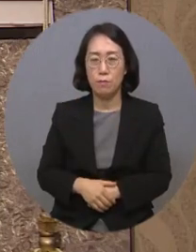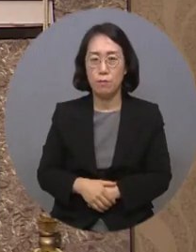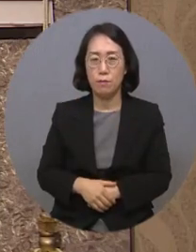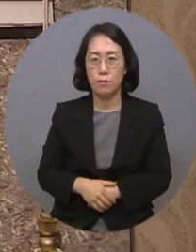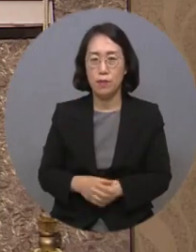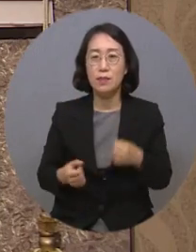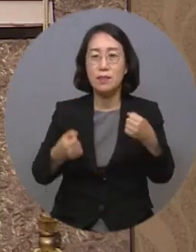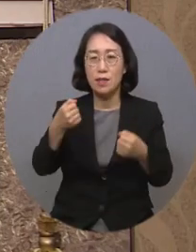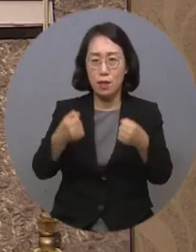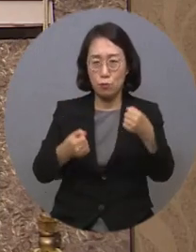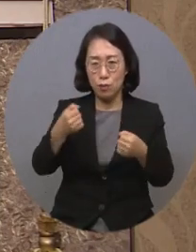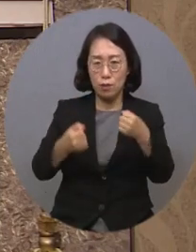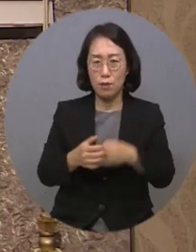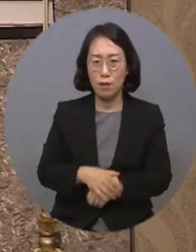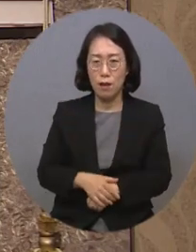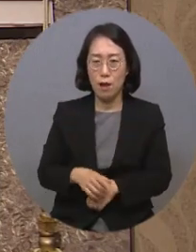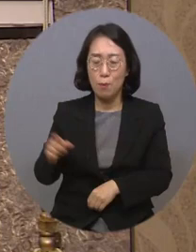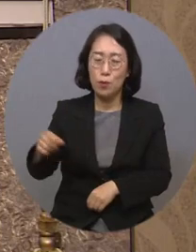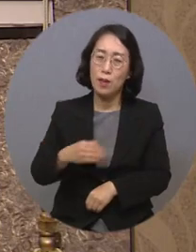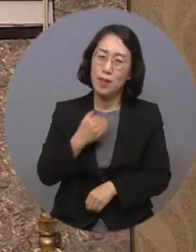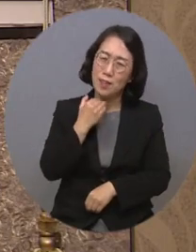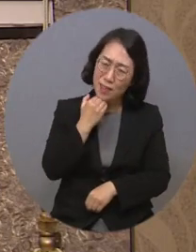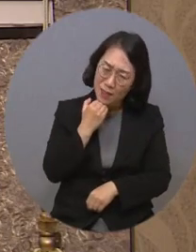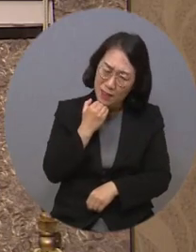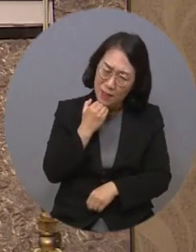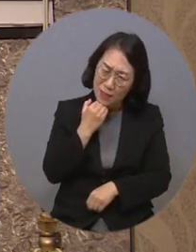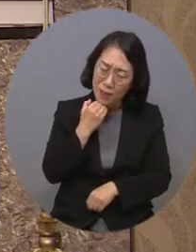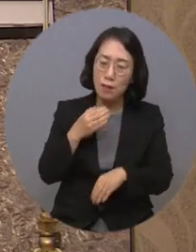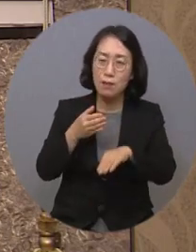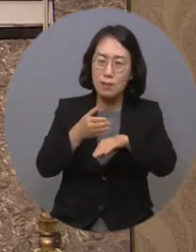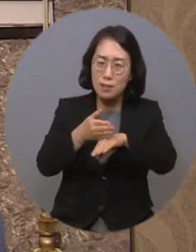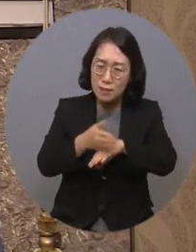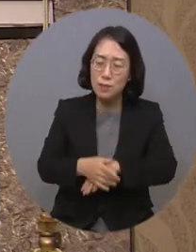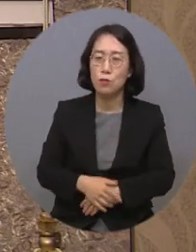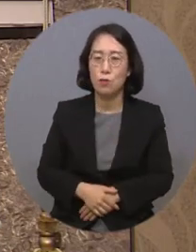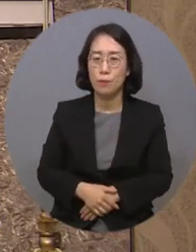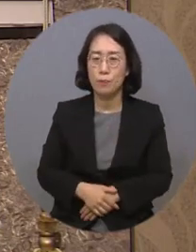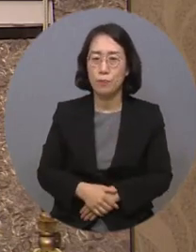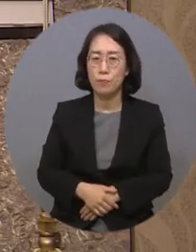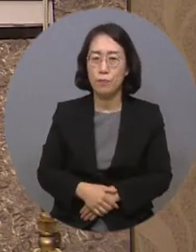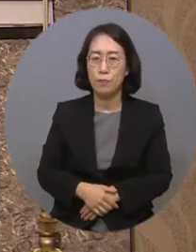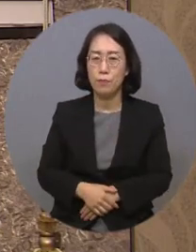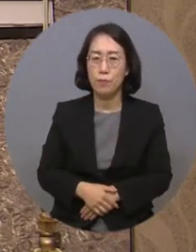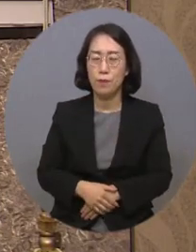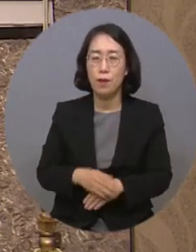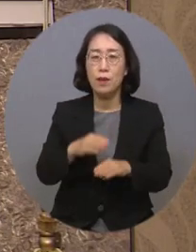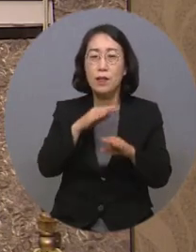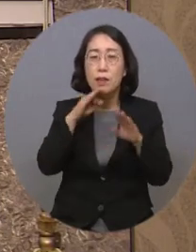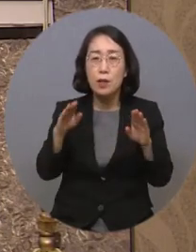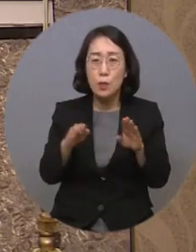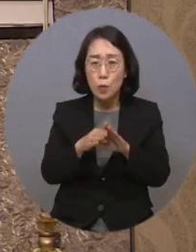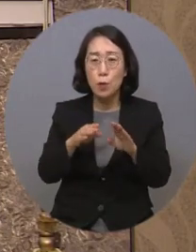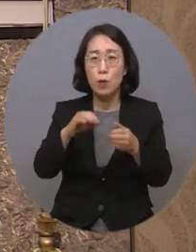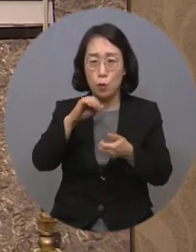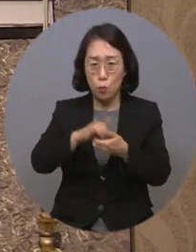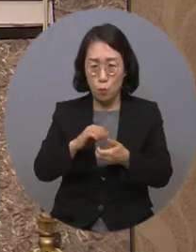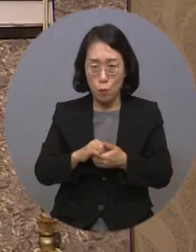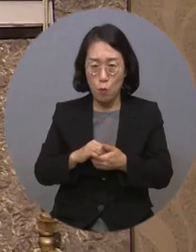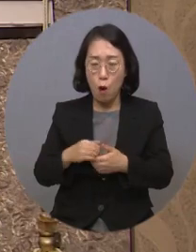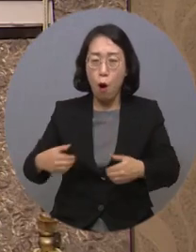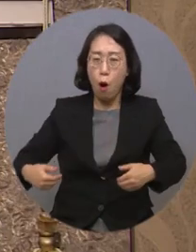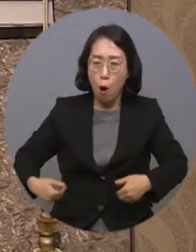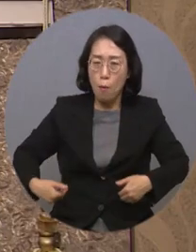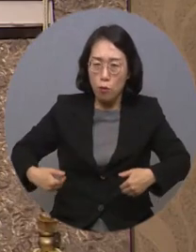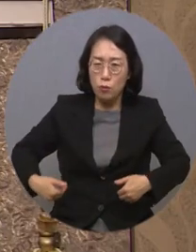차량 운행을 해야 되는데 할머니는 너무 늦게 나오시는 거예요. 네. 그래서 날마다 제가 이제 주일마다 얻고 교회를 가고 또 집에 또 오버다